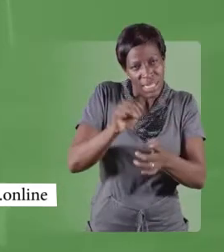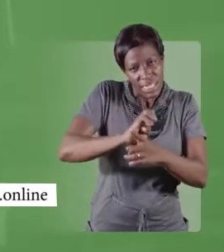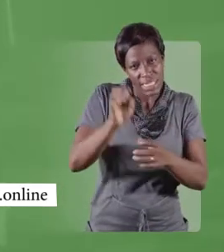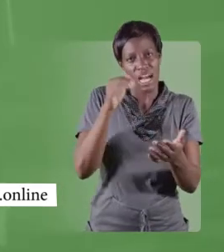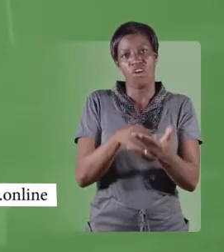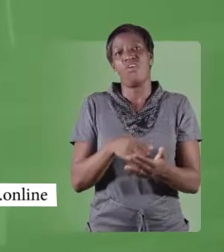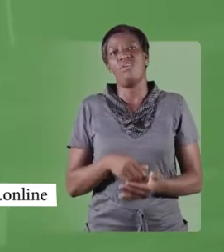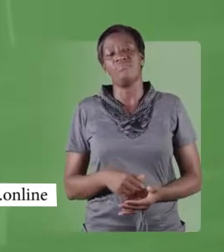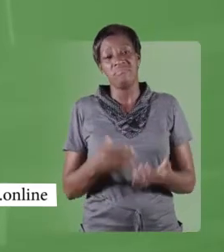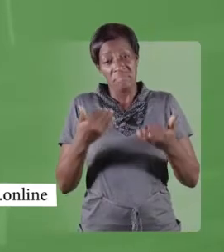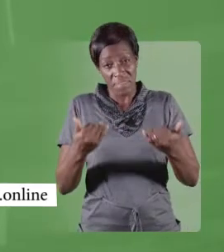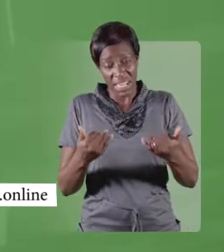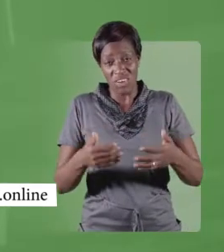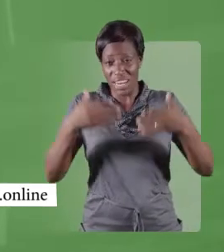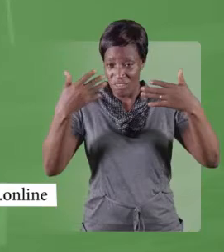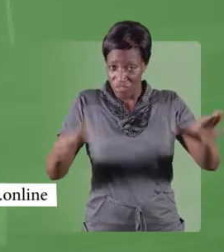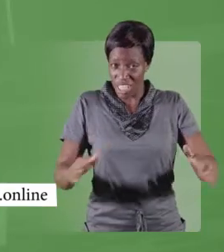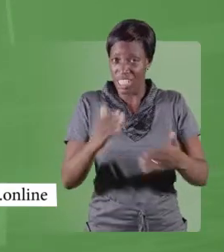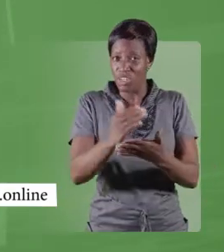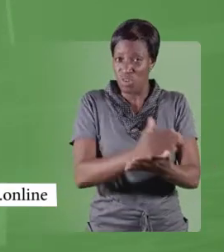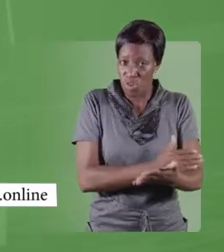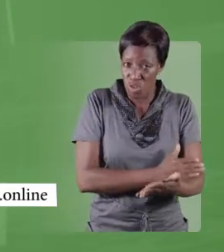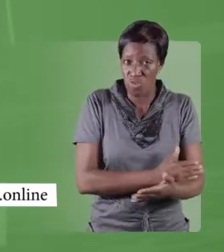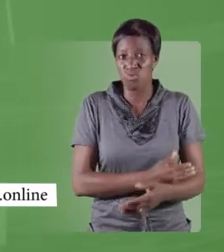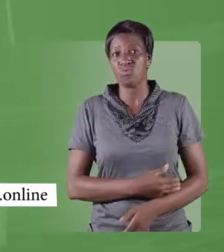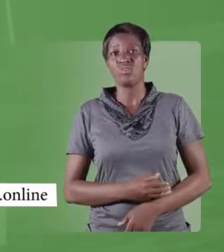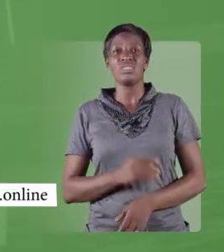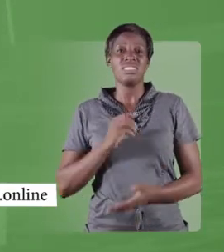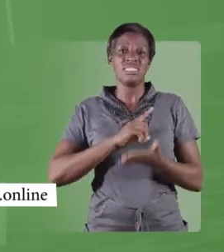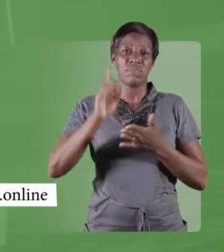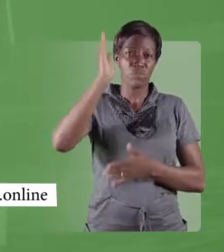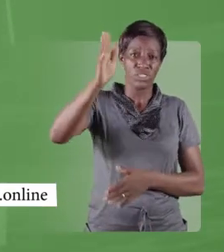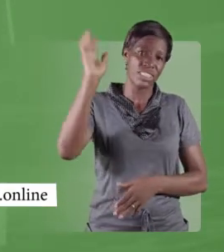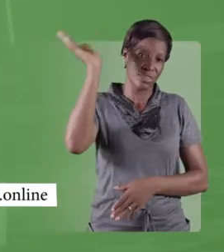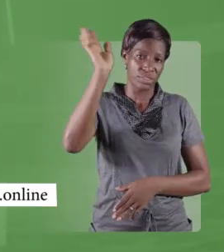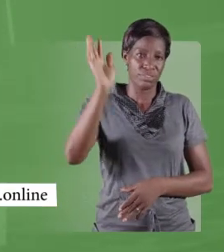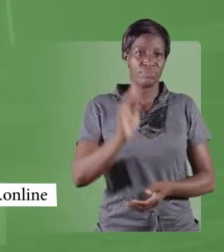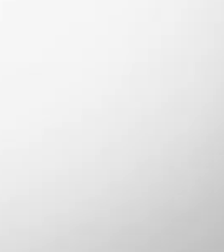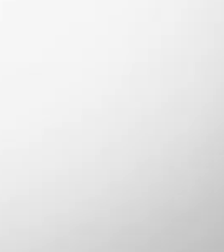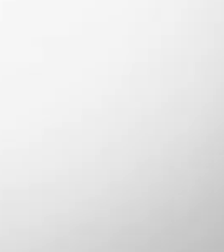Nous sommes à la fin de cette première séance. Prenez soin de vous et à très bientôt.